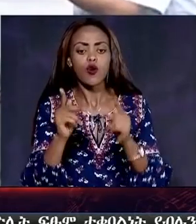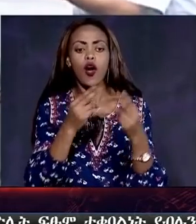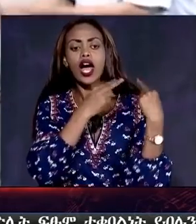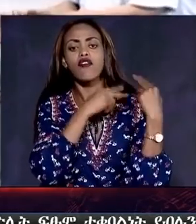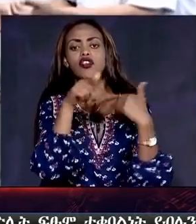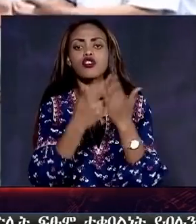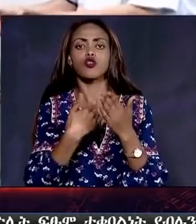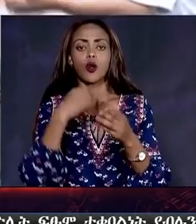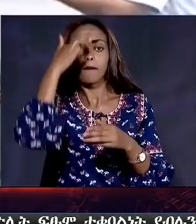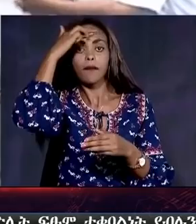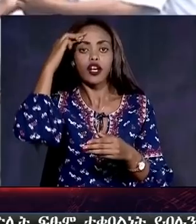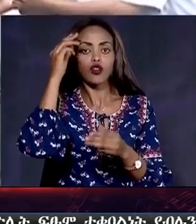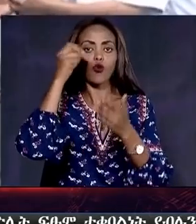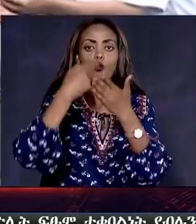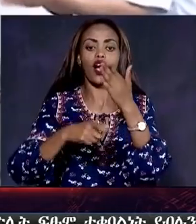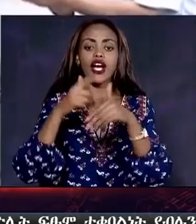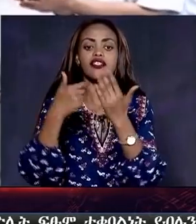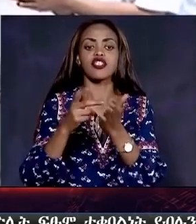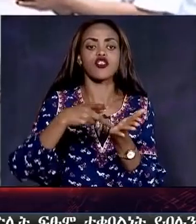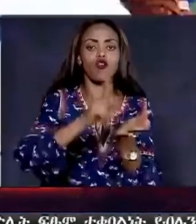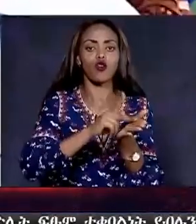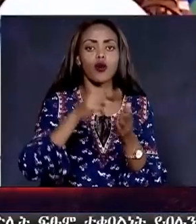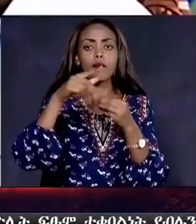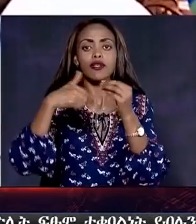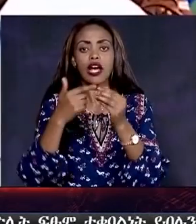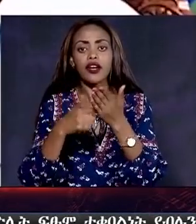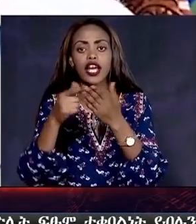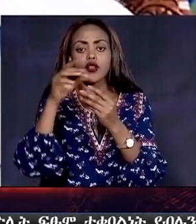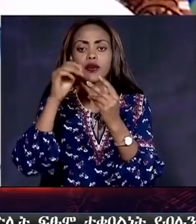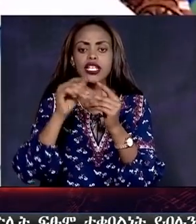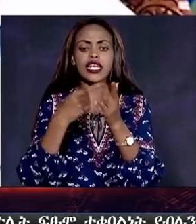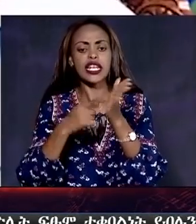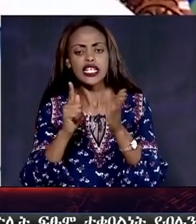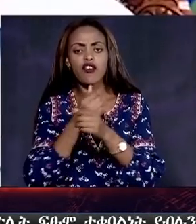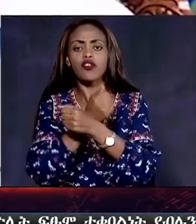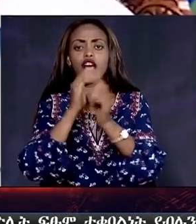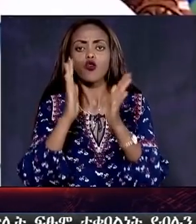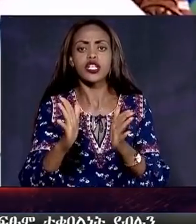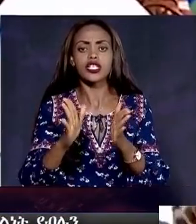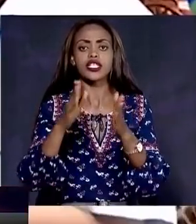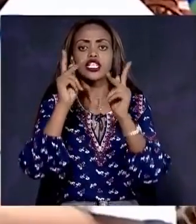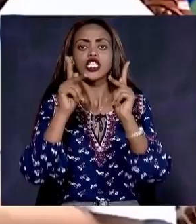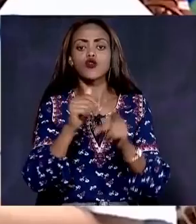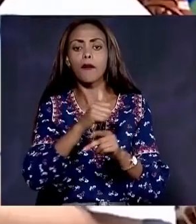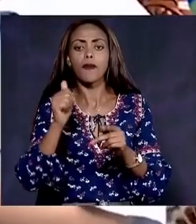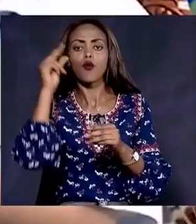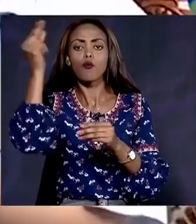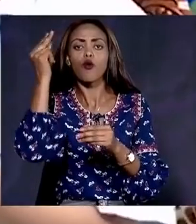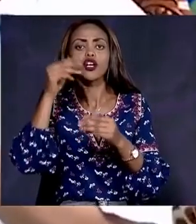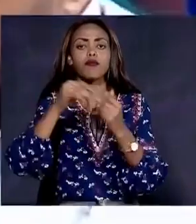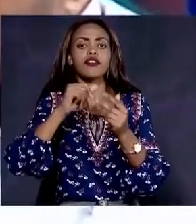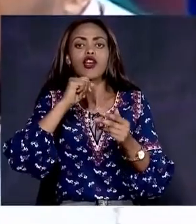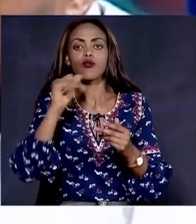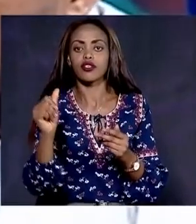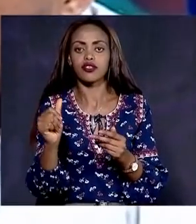ዘለዎ እዩ። ምክንያቱ ዋጋ ስለ ዝተኸፈለሉ ብዛዕባ ናይቲ መረፃ ነፃን ፍትሓውነትን ዘረጋግፅ ህዝቢ እምበር ቦርድ መረፃ እውን